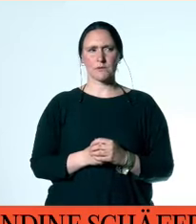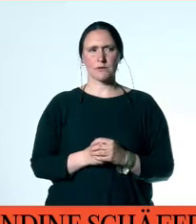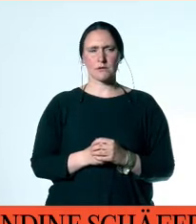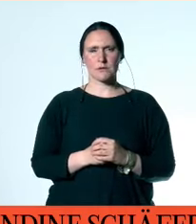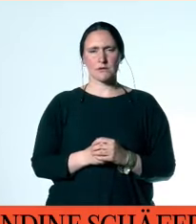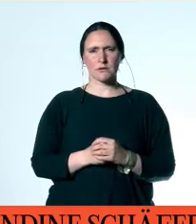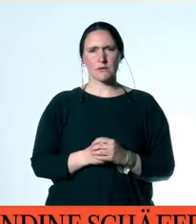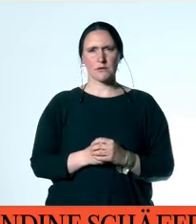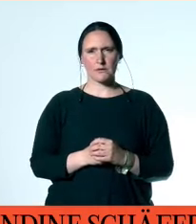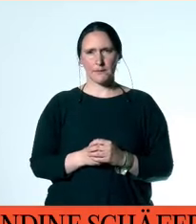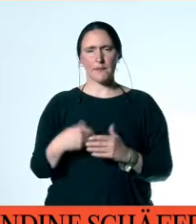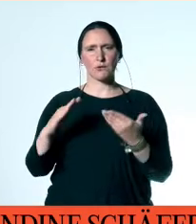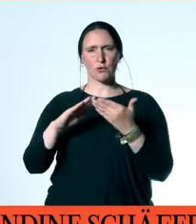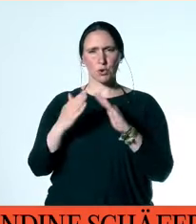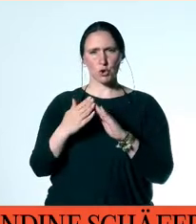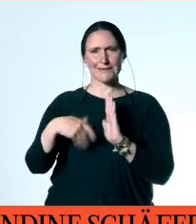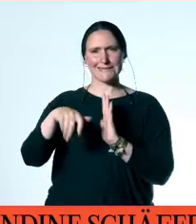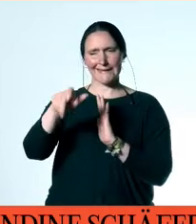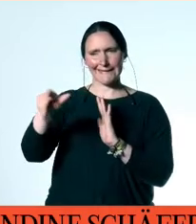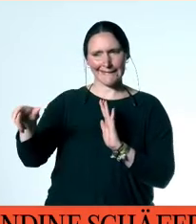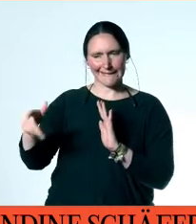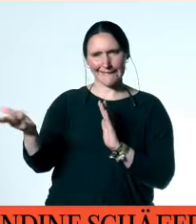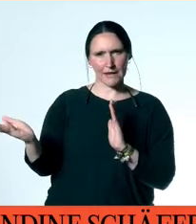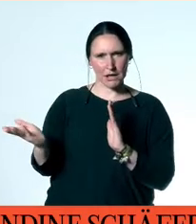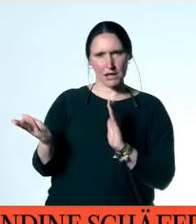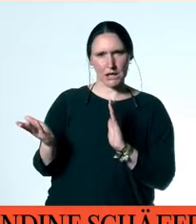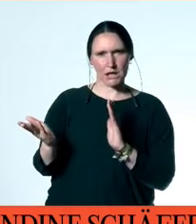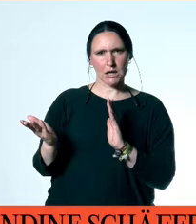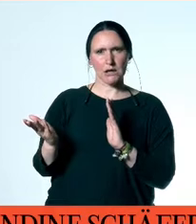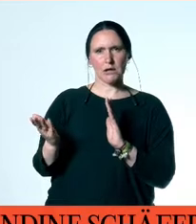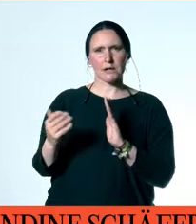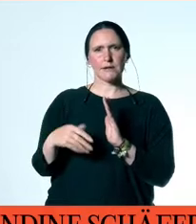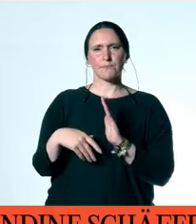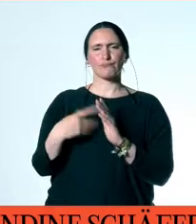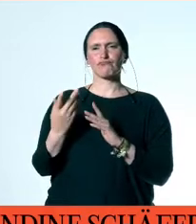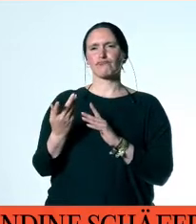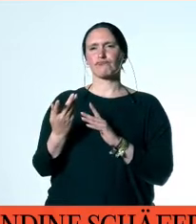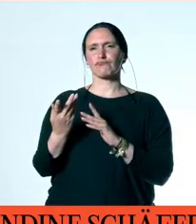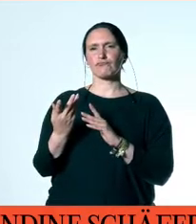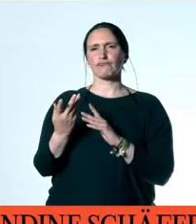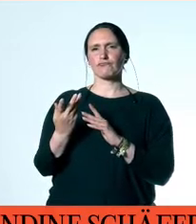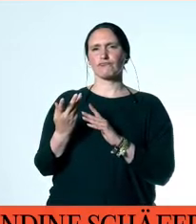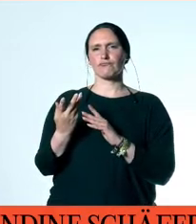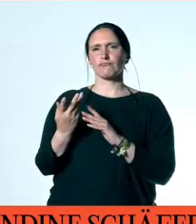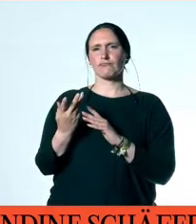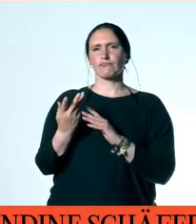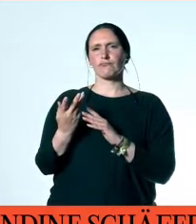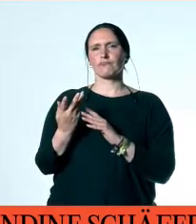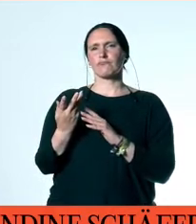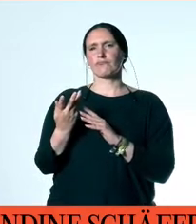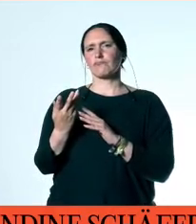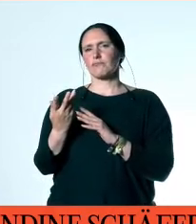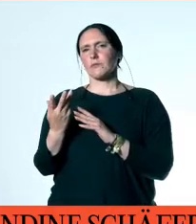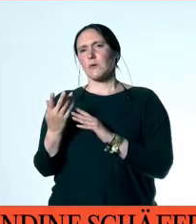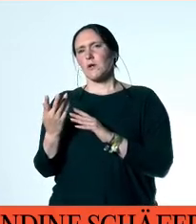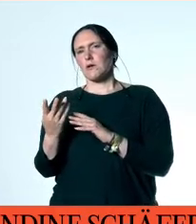Wir versuchen mit unserer Community in enger Verbindung zu bleiben,